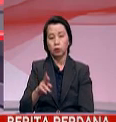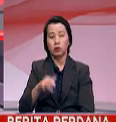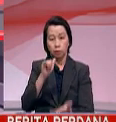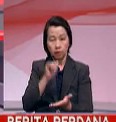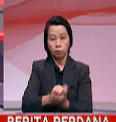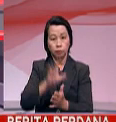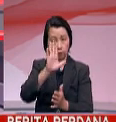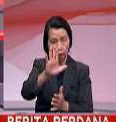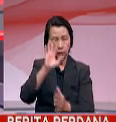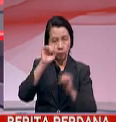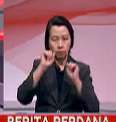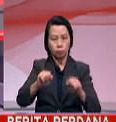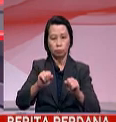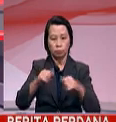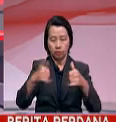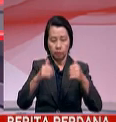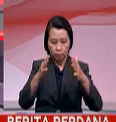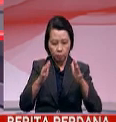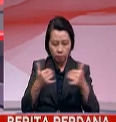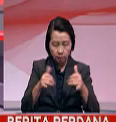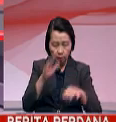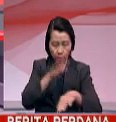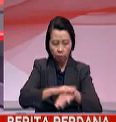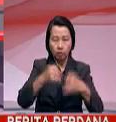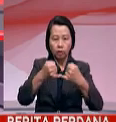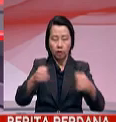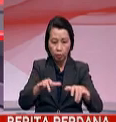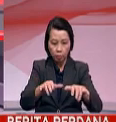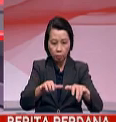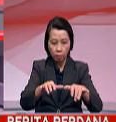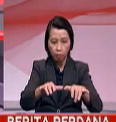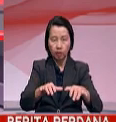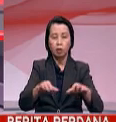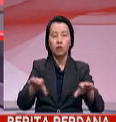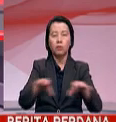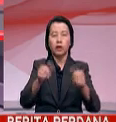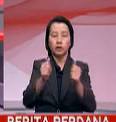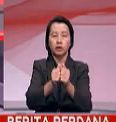perkara itu nanti membolehkan permainan dalam talian berjalan lancar.